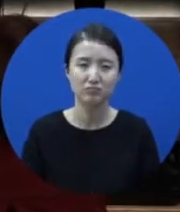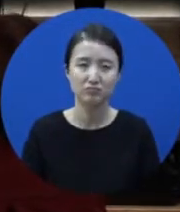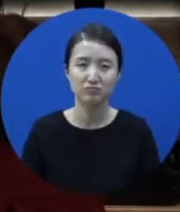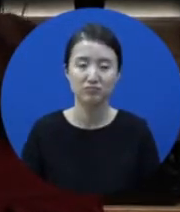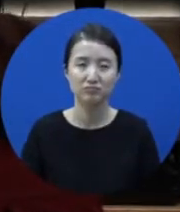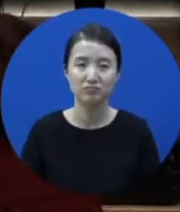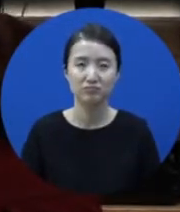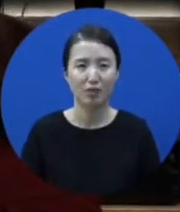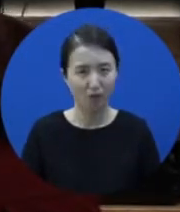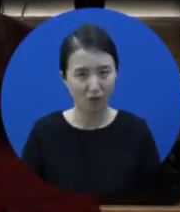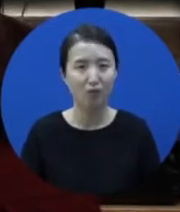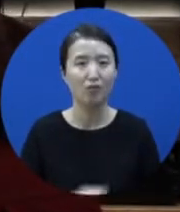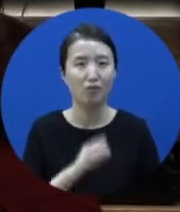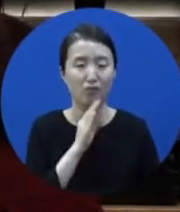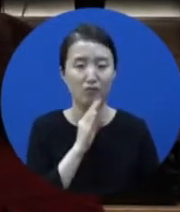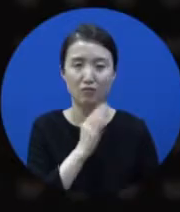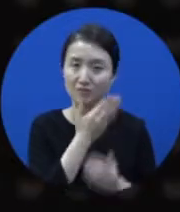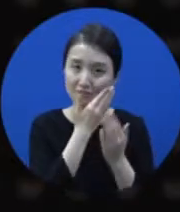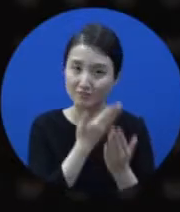수 있겠죠?